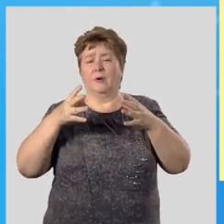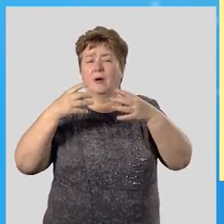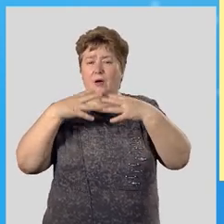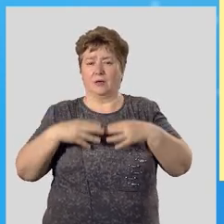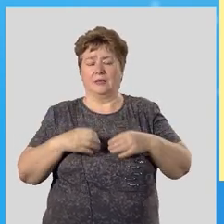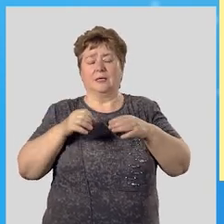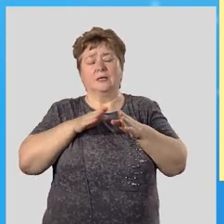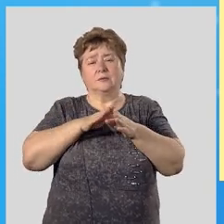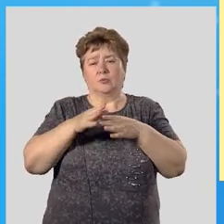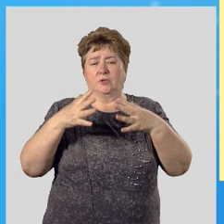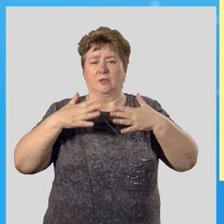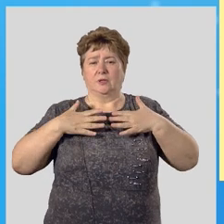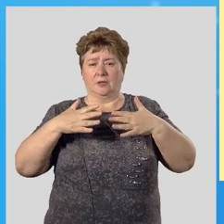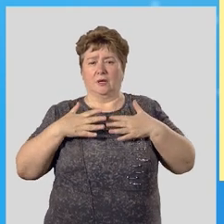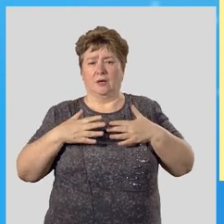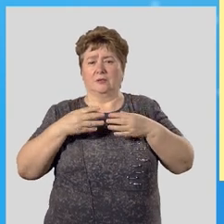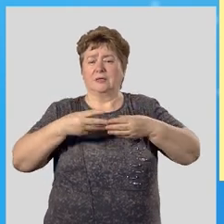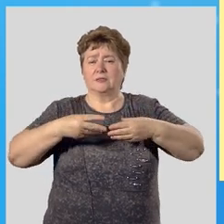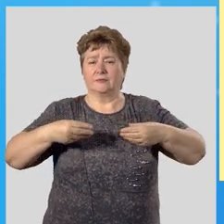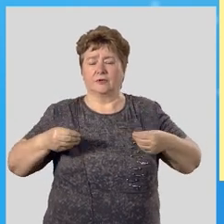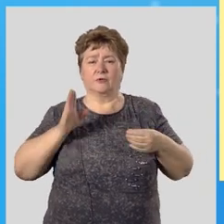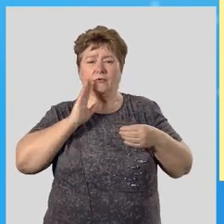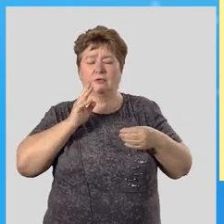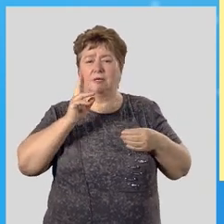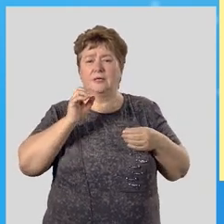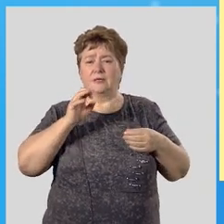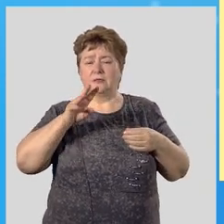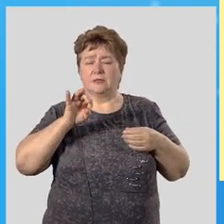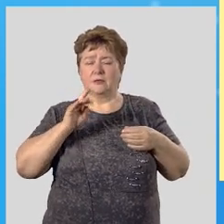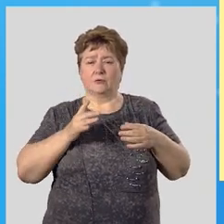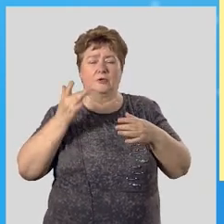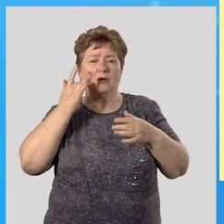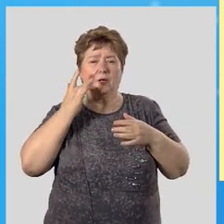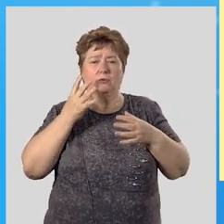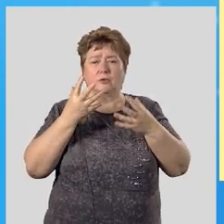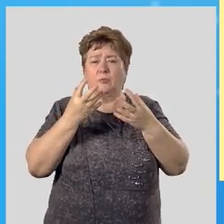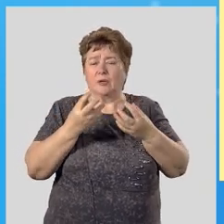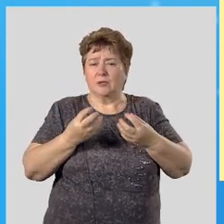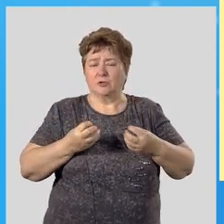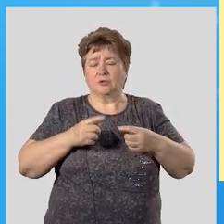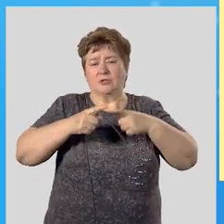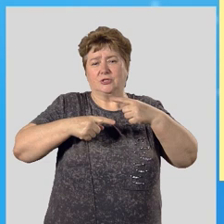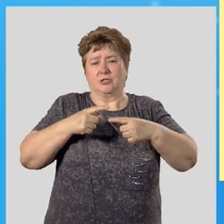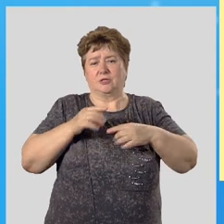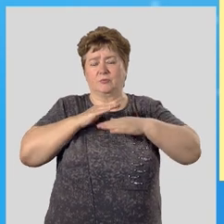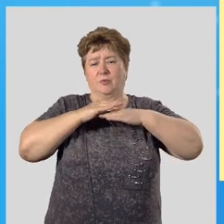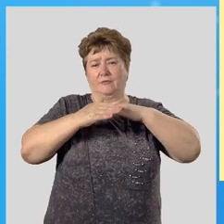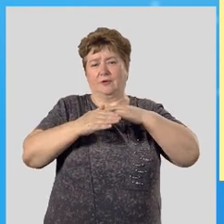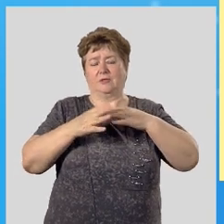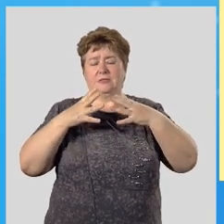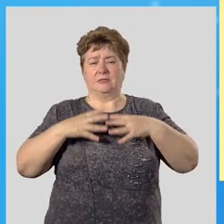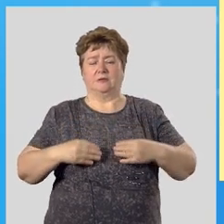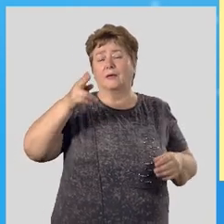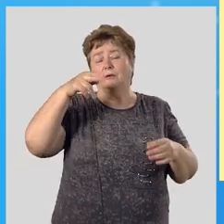и использует для дыхания растворенный в воде кислород, который поглощает через поверхность